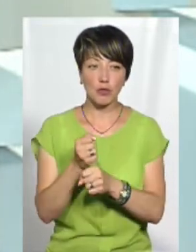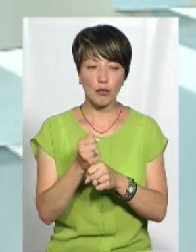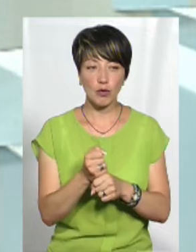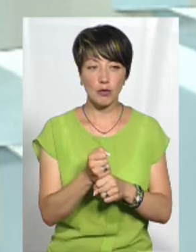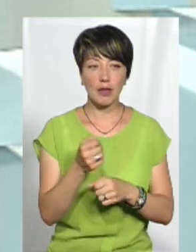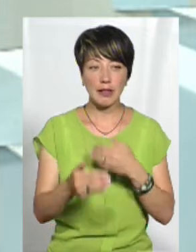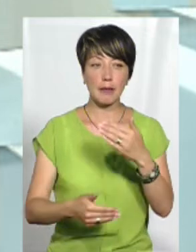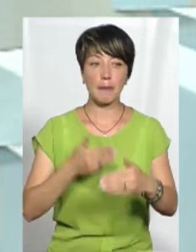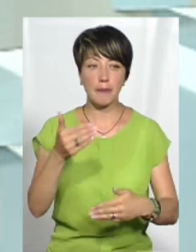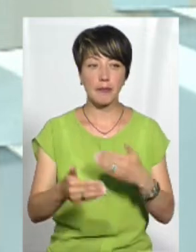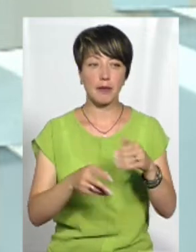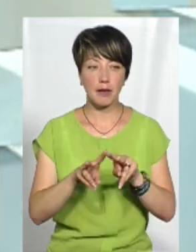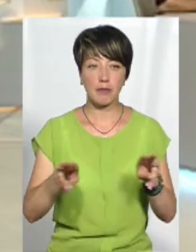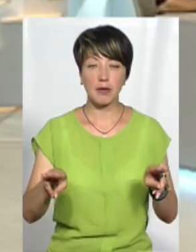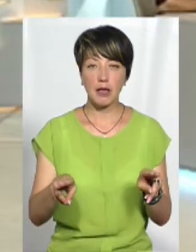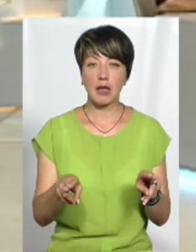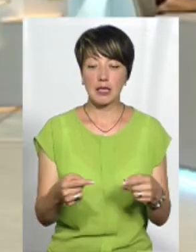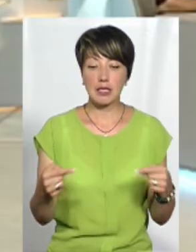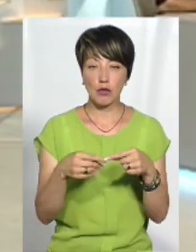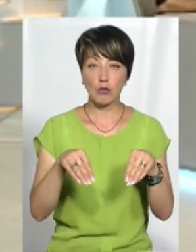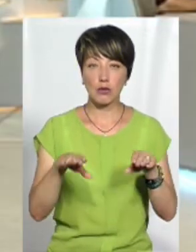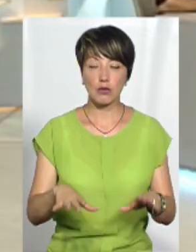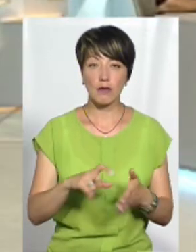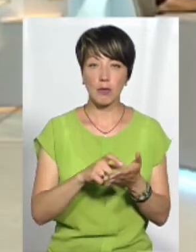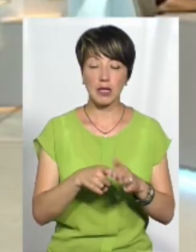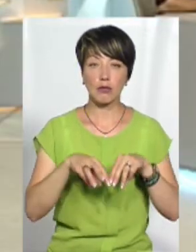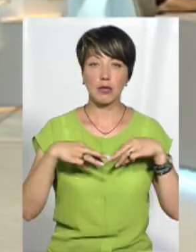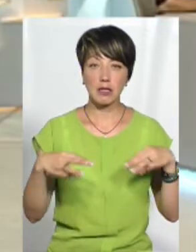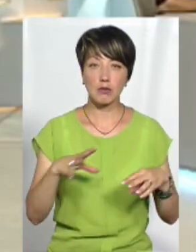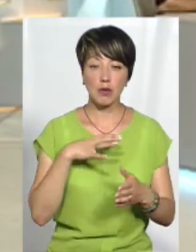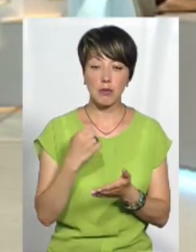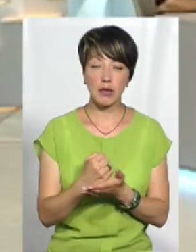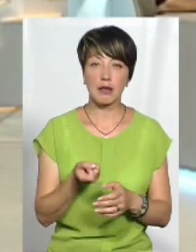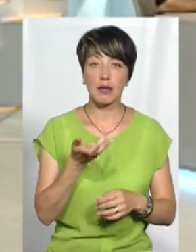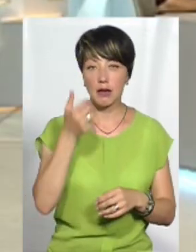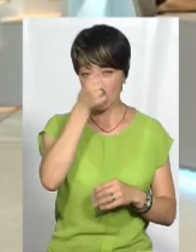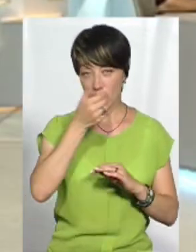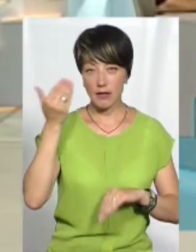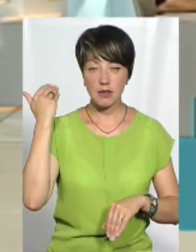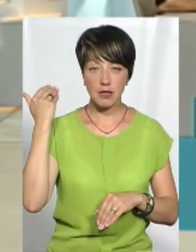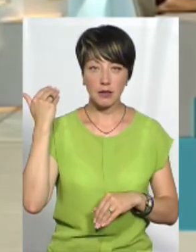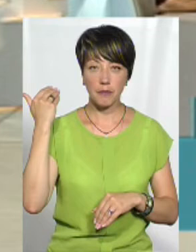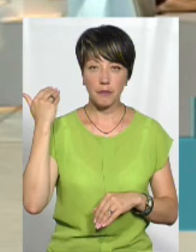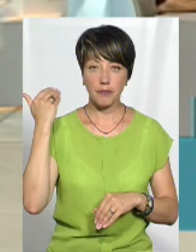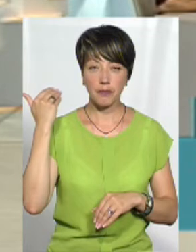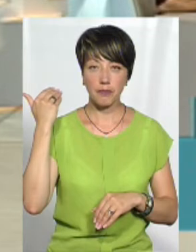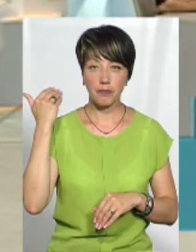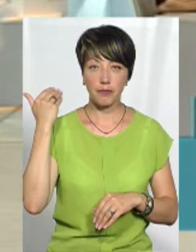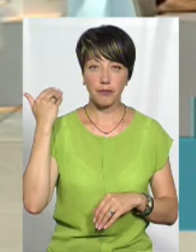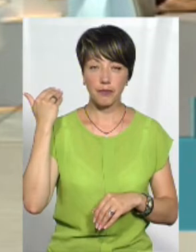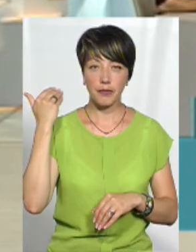темпі, в одному ритмі. І коли, згідно постанови Кабінету міністрів, яка була прийнята декілька років назад, була